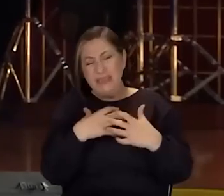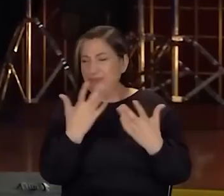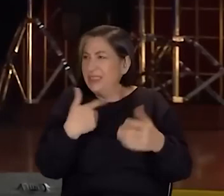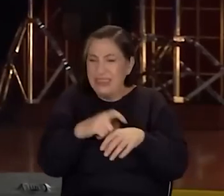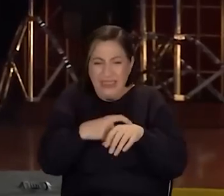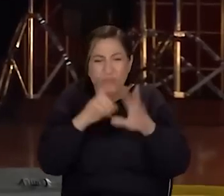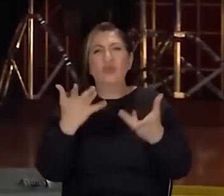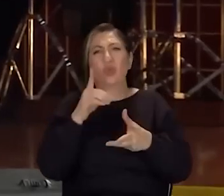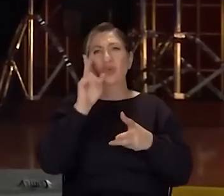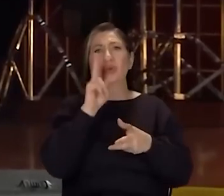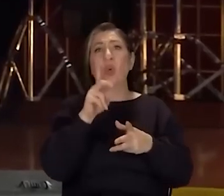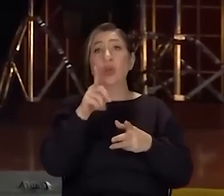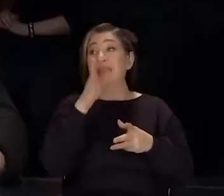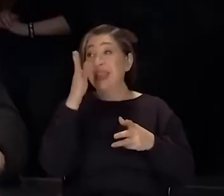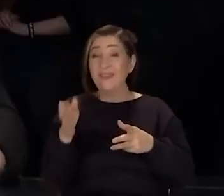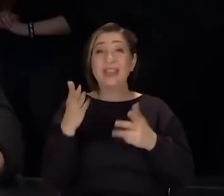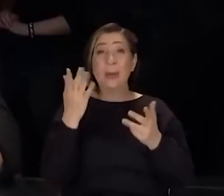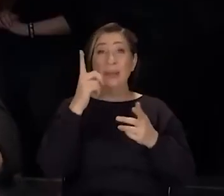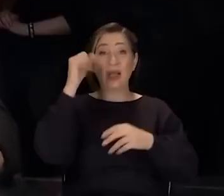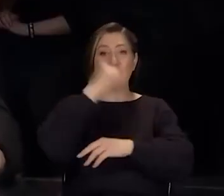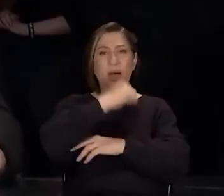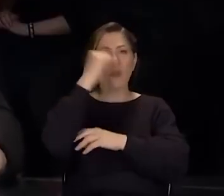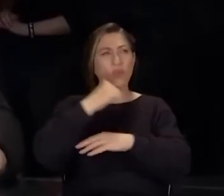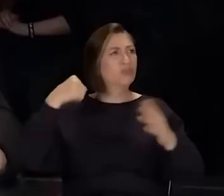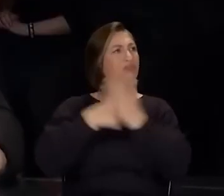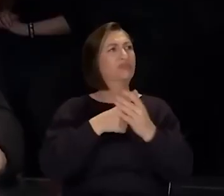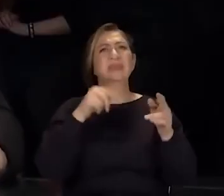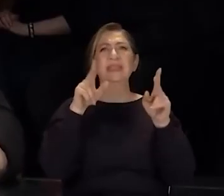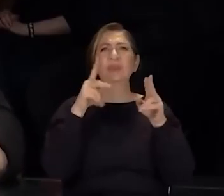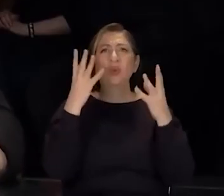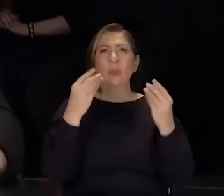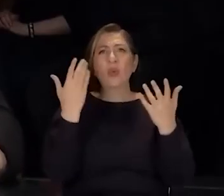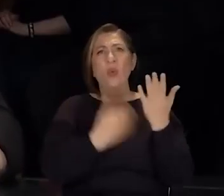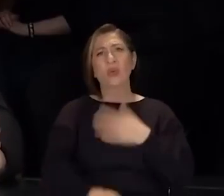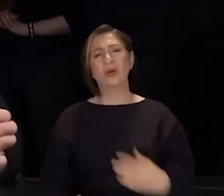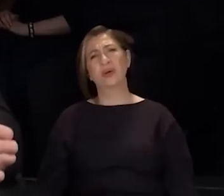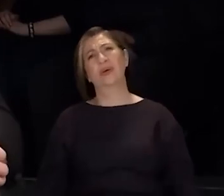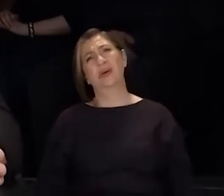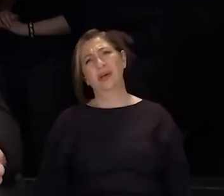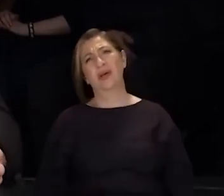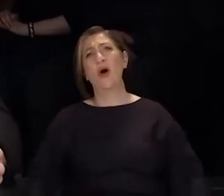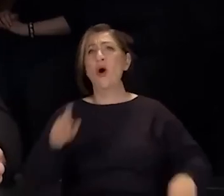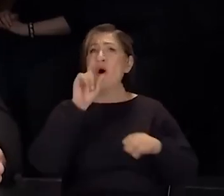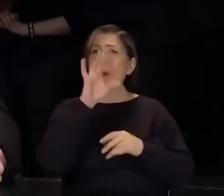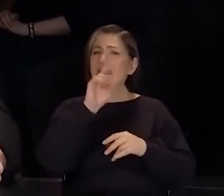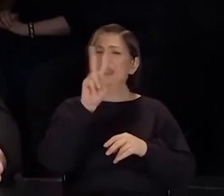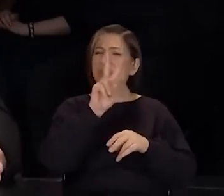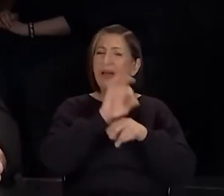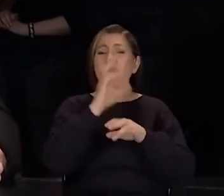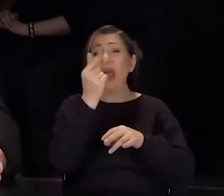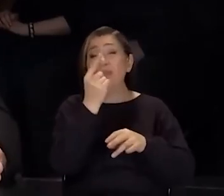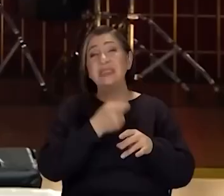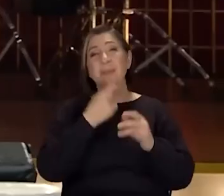Yani gerçekten o tarafta da bir kamyon çarpmış gibi oluyorsunuz sahneden sonra. Gerçekten bir 15-20 dakika veya yarım saate ihtiyacı oluyor